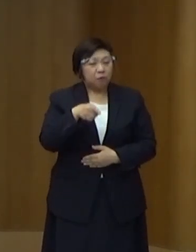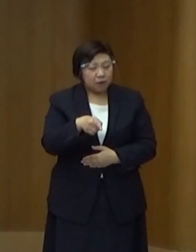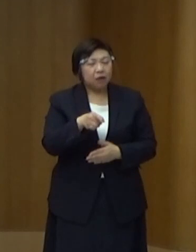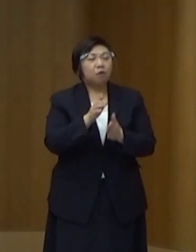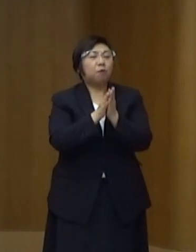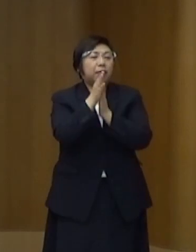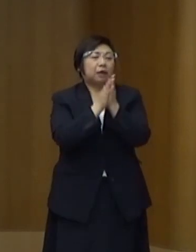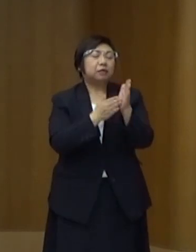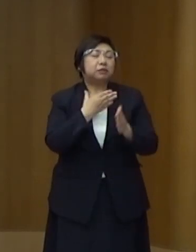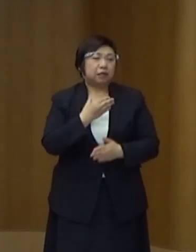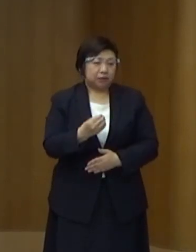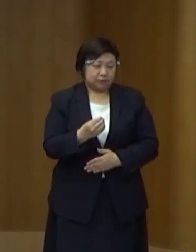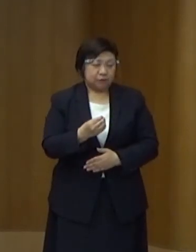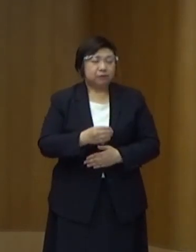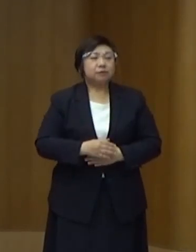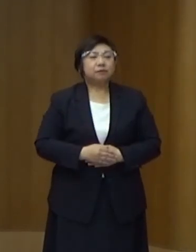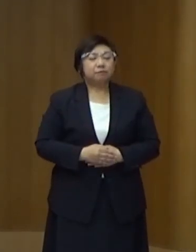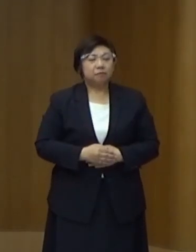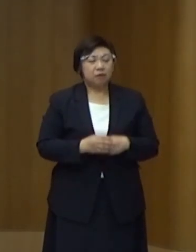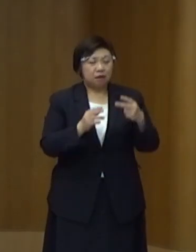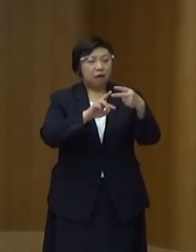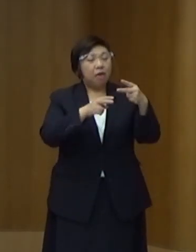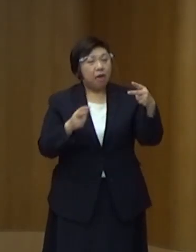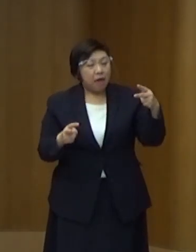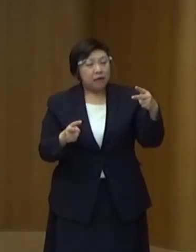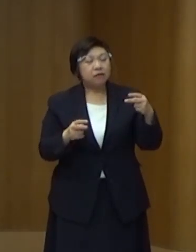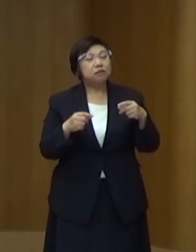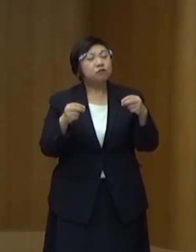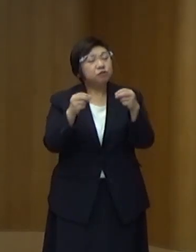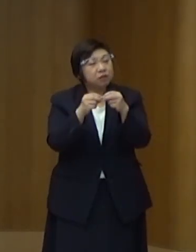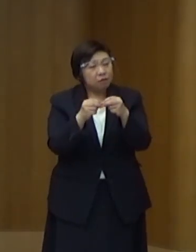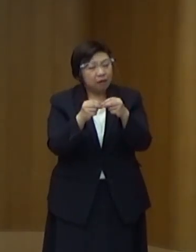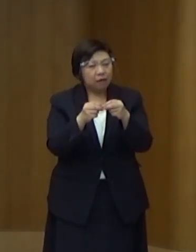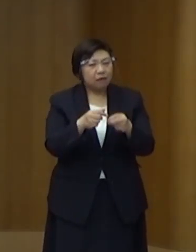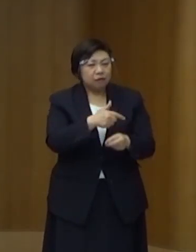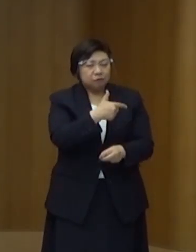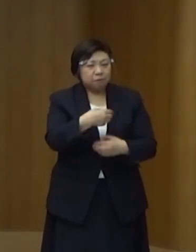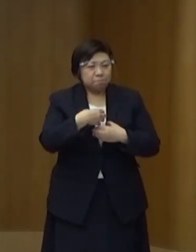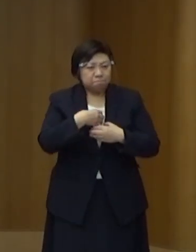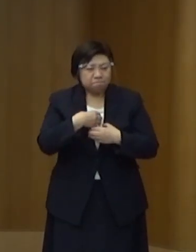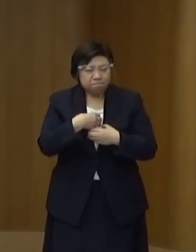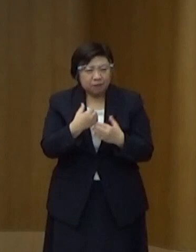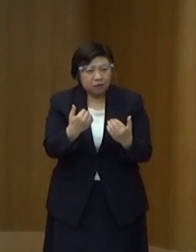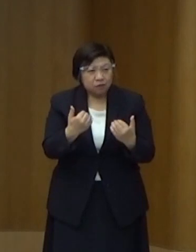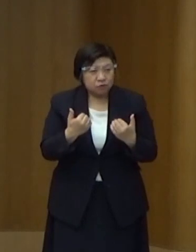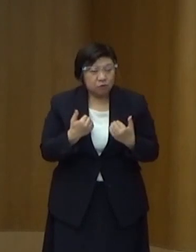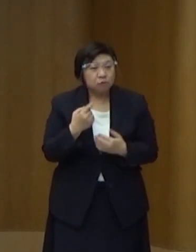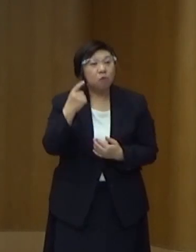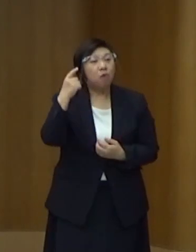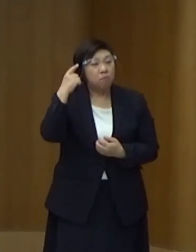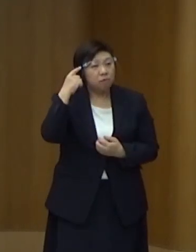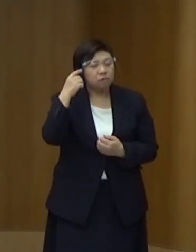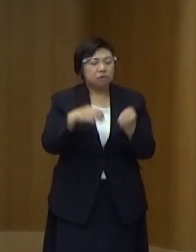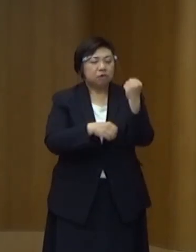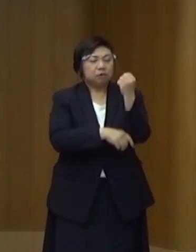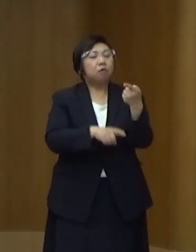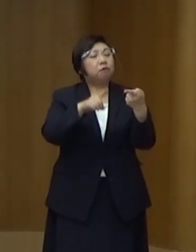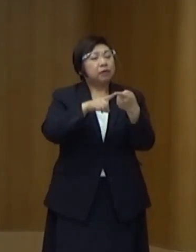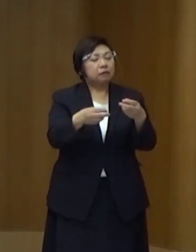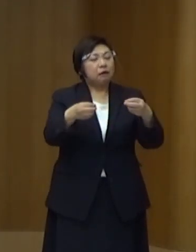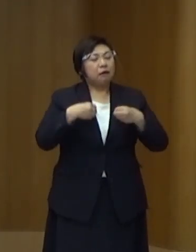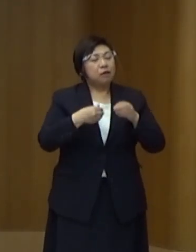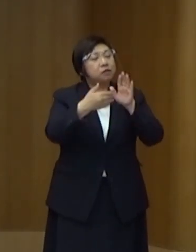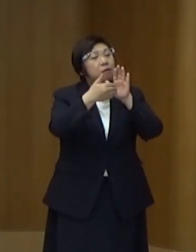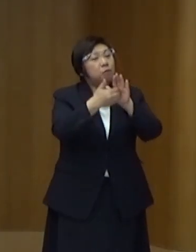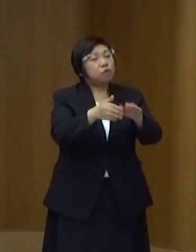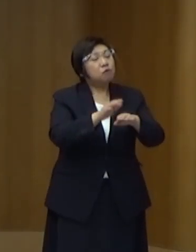たいと思います。変異株についても大変警戒をしなければならないんですが、基本的な感染防止対策